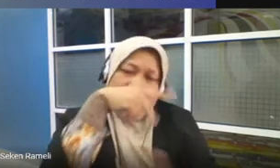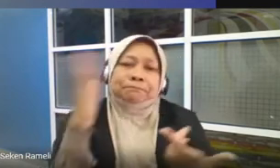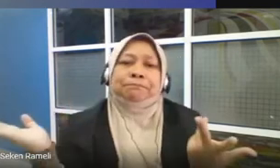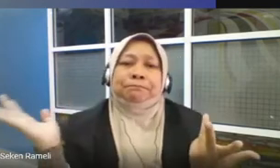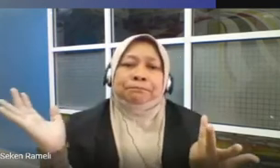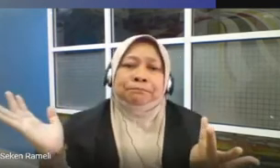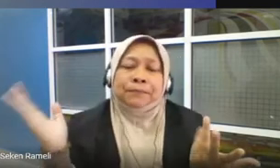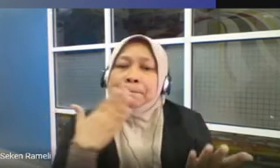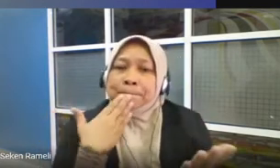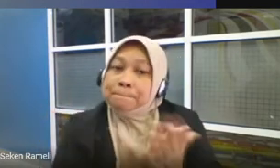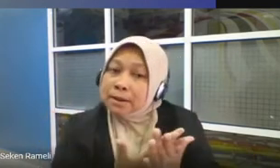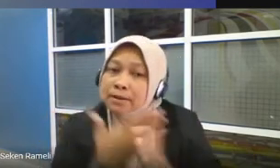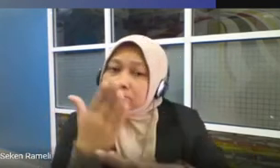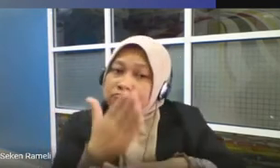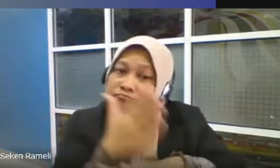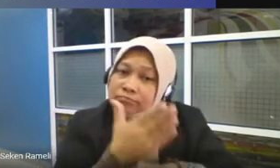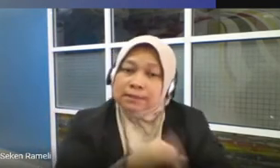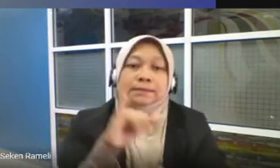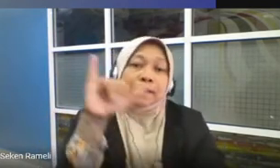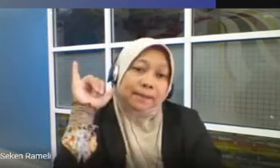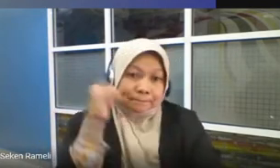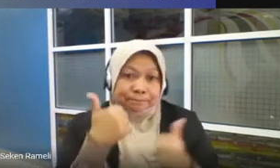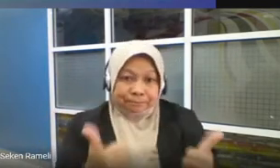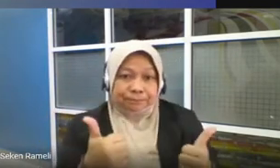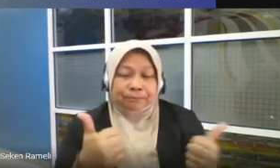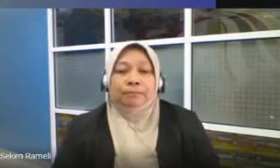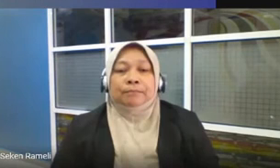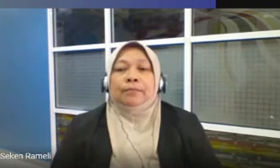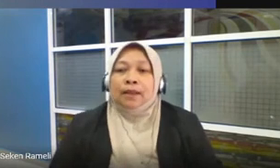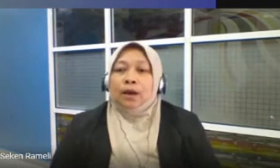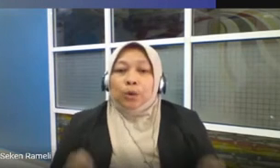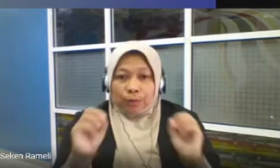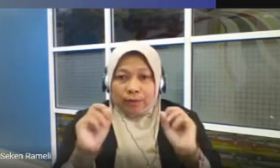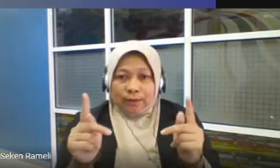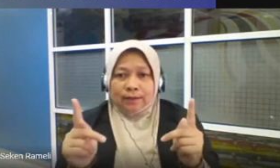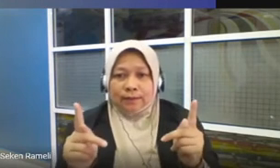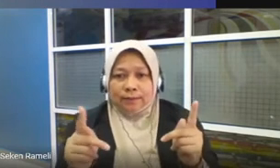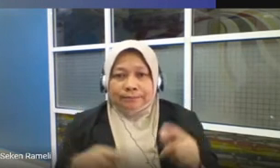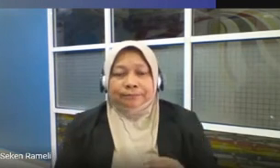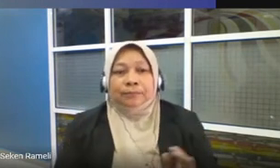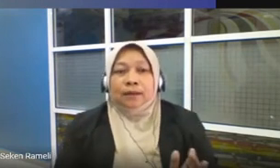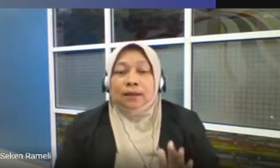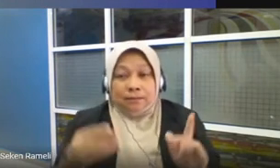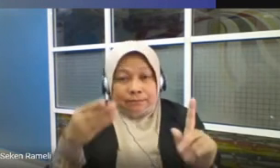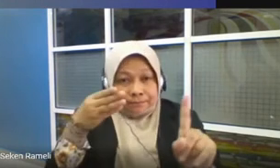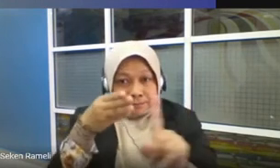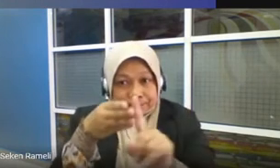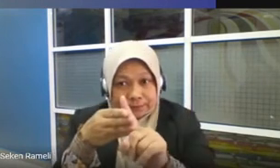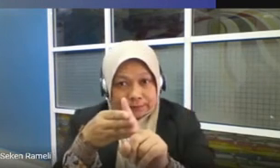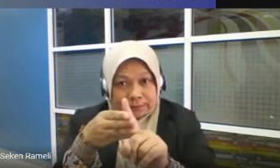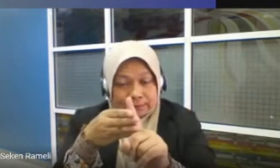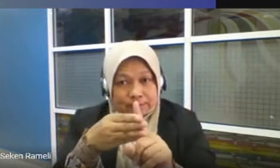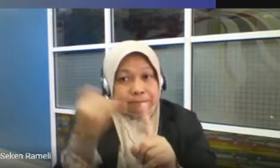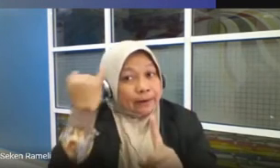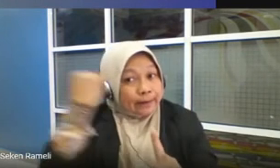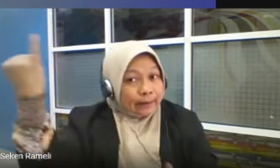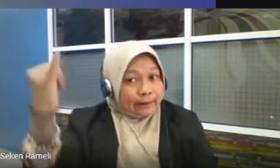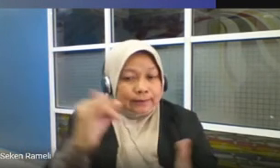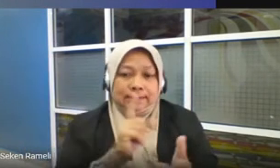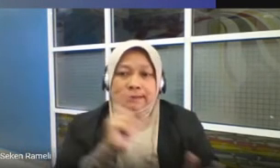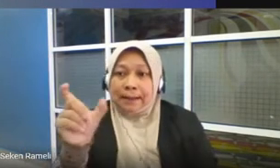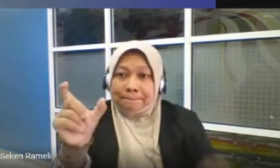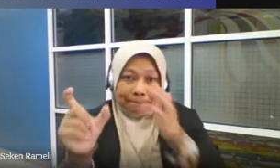tingkah lakunya lebih baik daripada semalam Okay, so dari segi perspektif Islam pula jika sekiranya